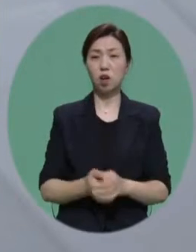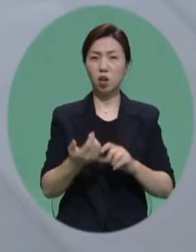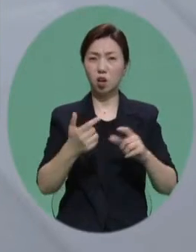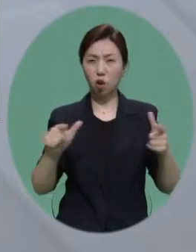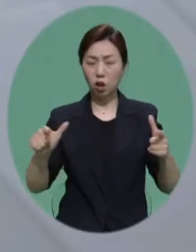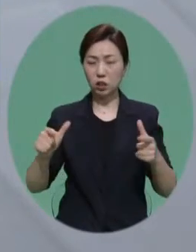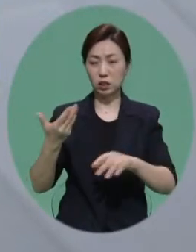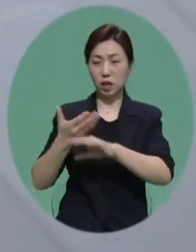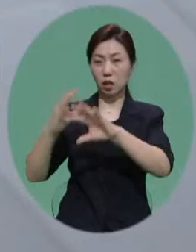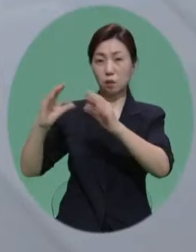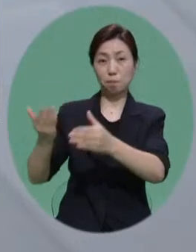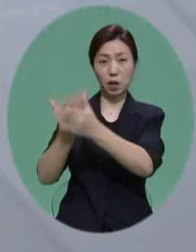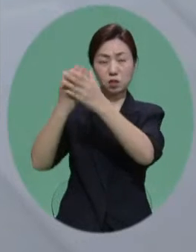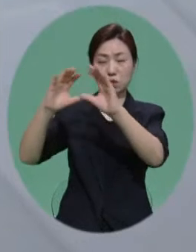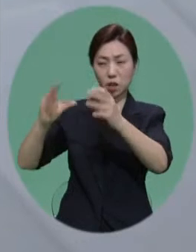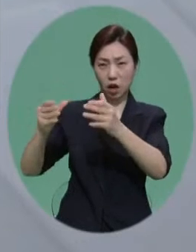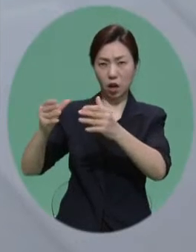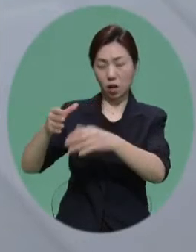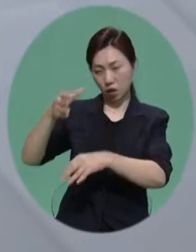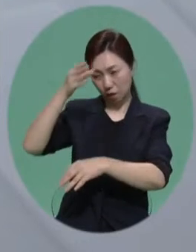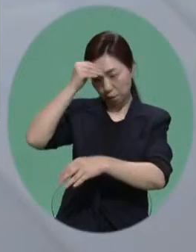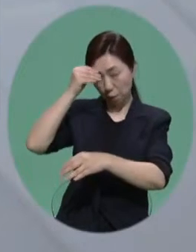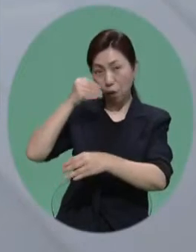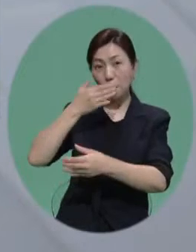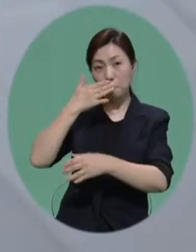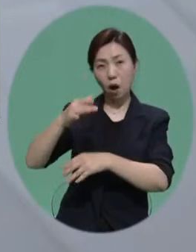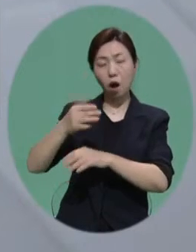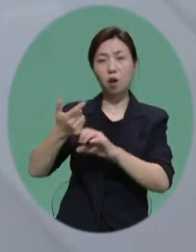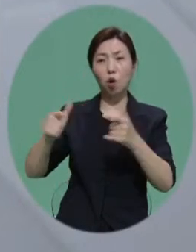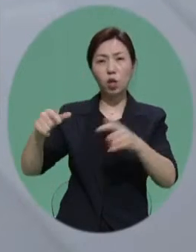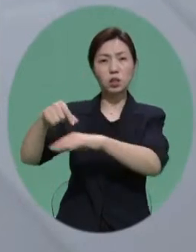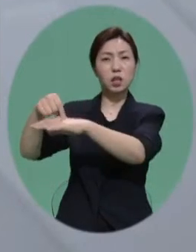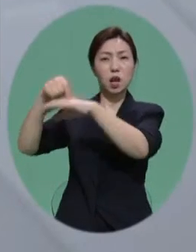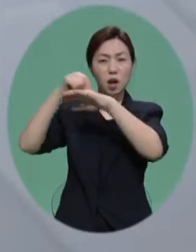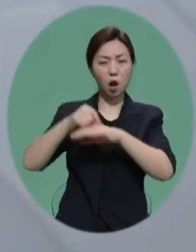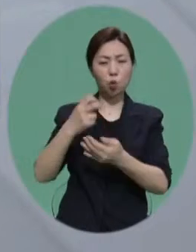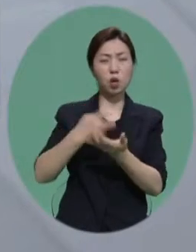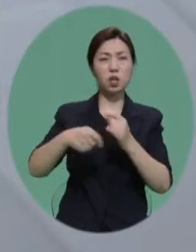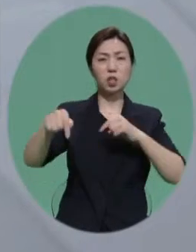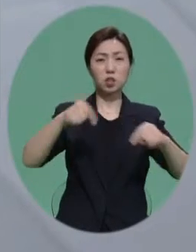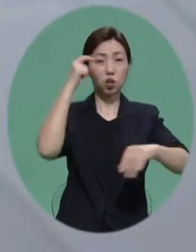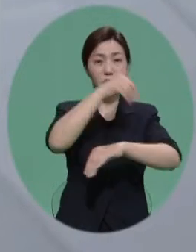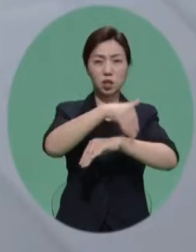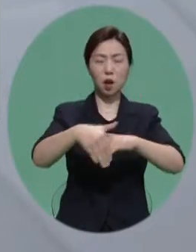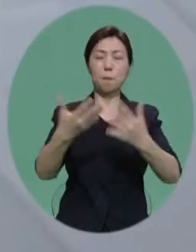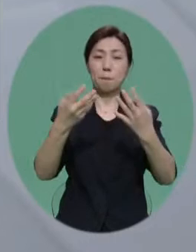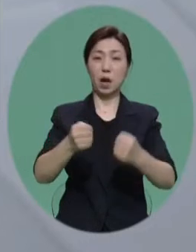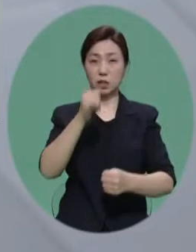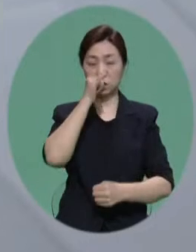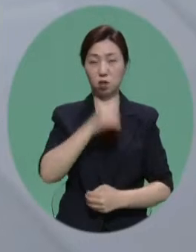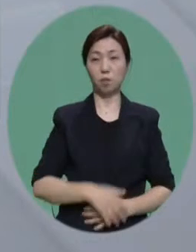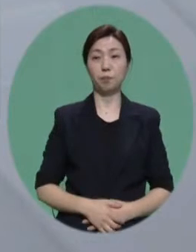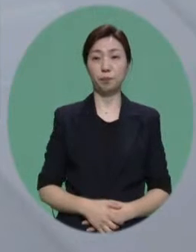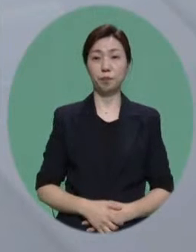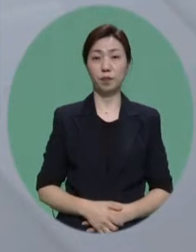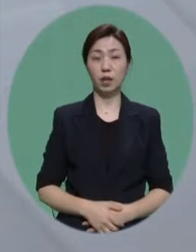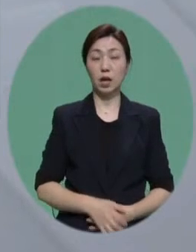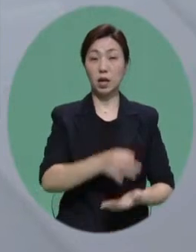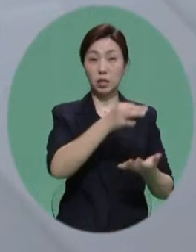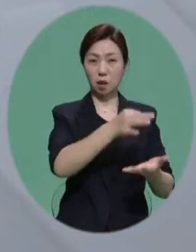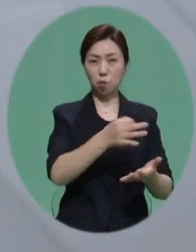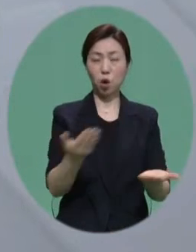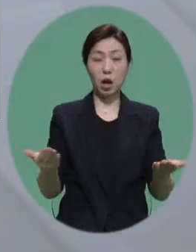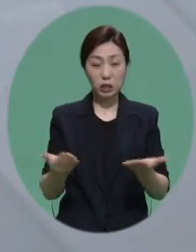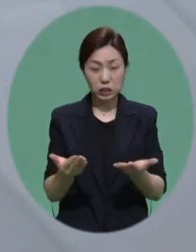드라 많이 있다는 말씀 드립니다 4 일단 자본과 노동 해서 이 노동을 더 이렇게